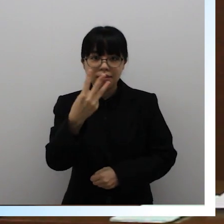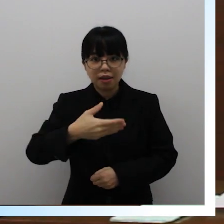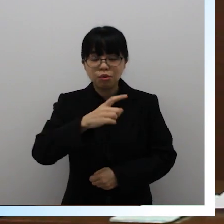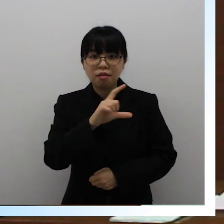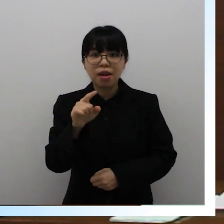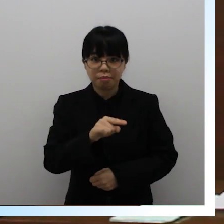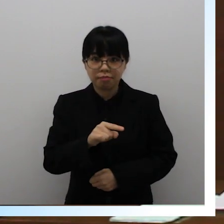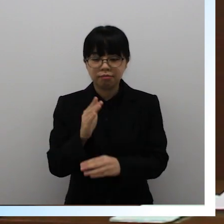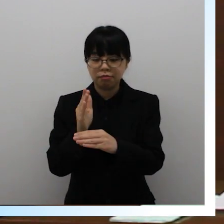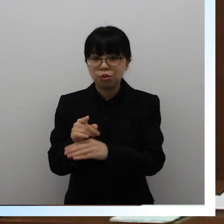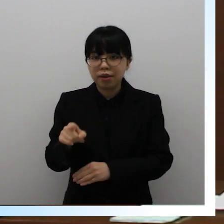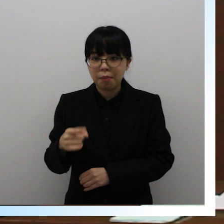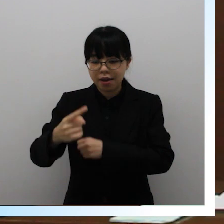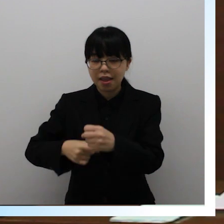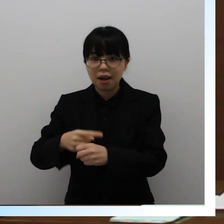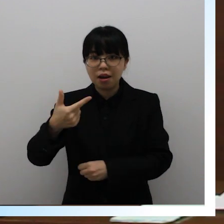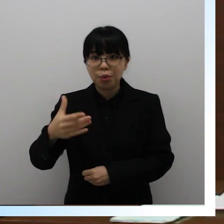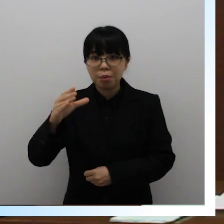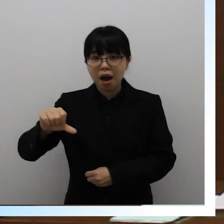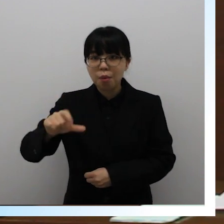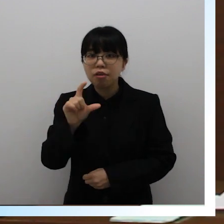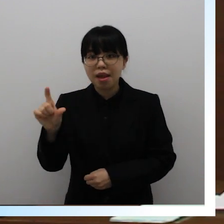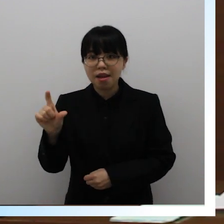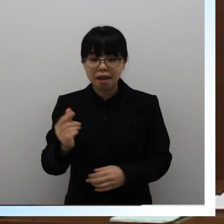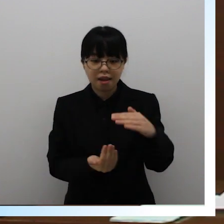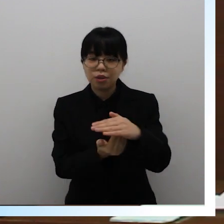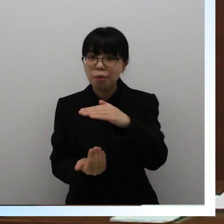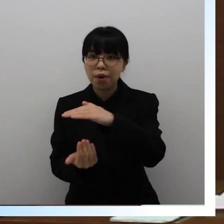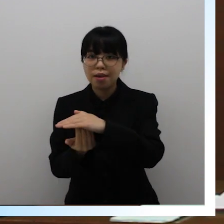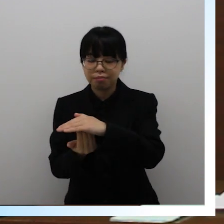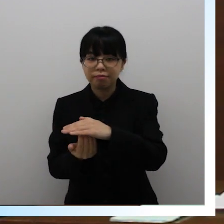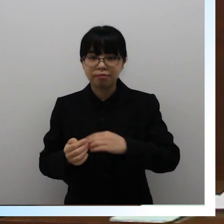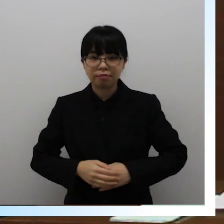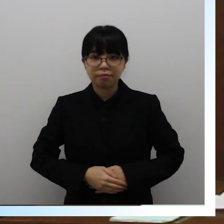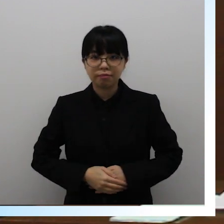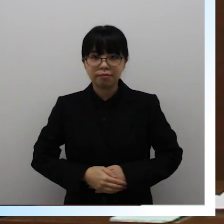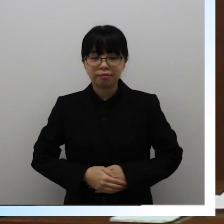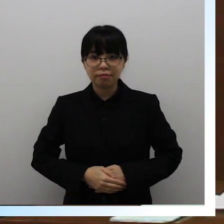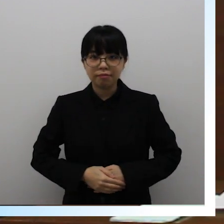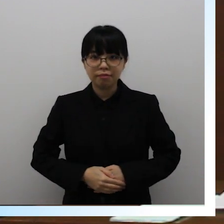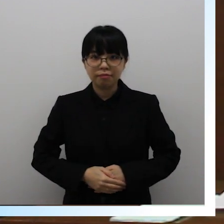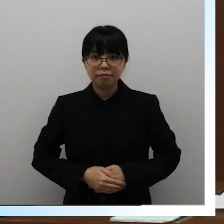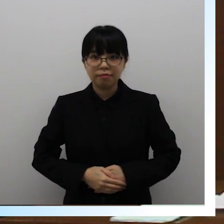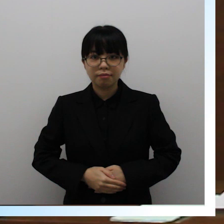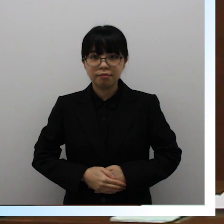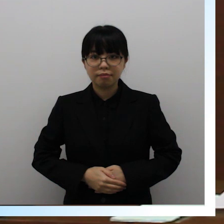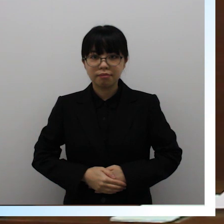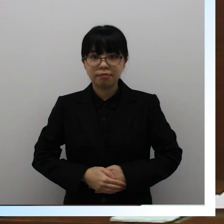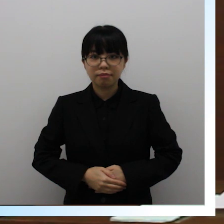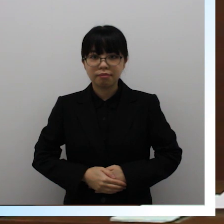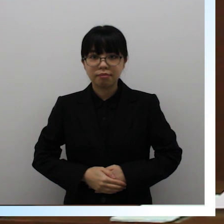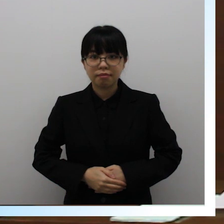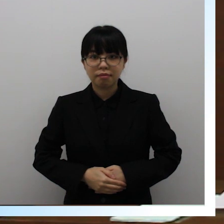以上2点となります。学校給食費の無償化および給付金の対象者、手続き等の具体的